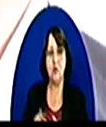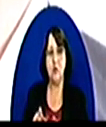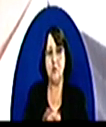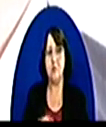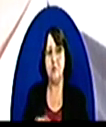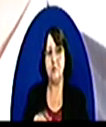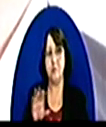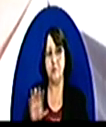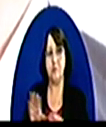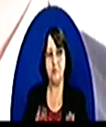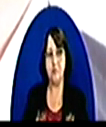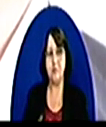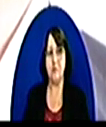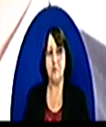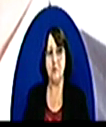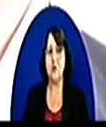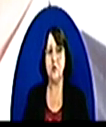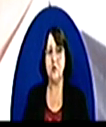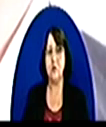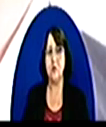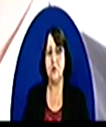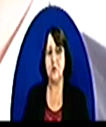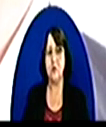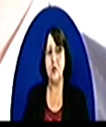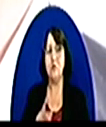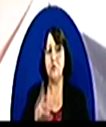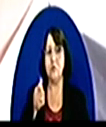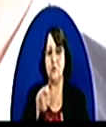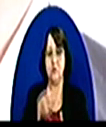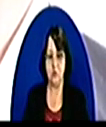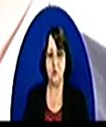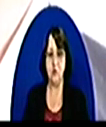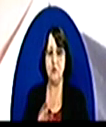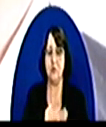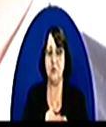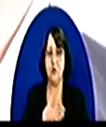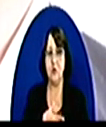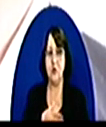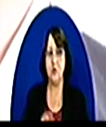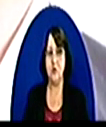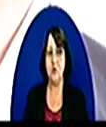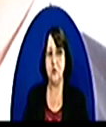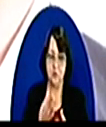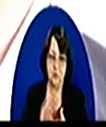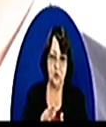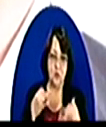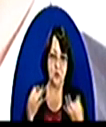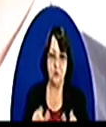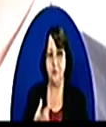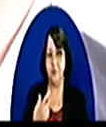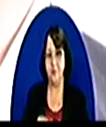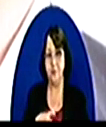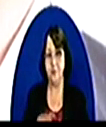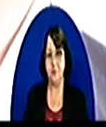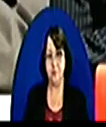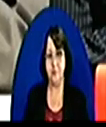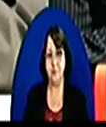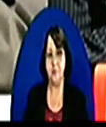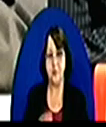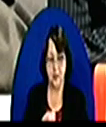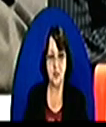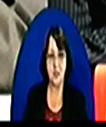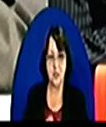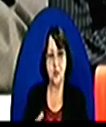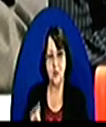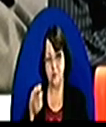иргэдийнхээ амьдралыг зохих төвшөнд дээшлүүлэх чиглэлээр одоо манай нэр дэвшиж байгаа их хурлын гишүүн маань ажилнаа